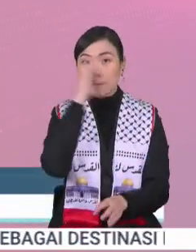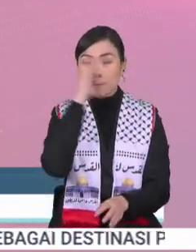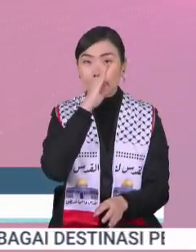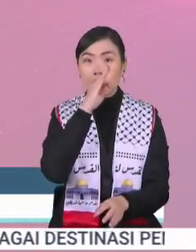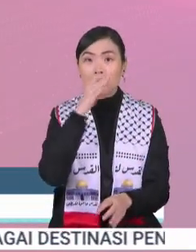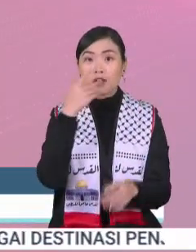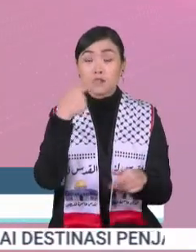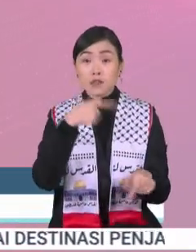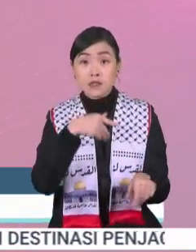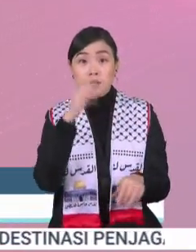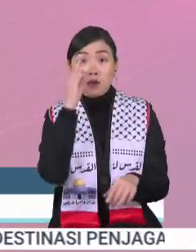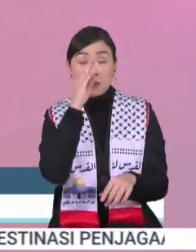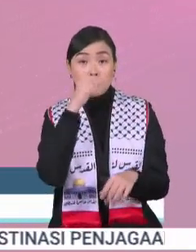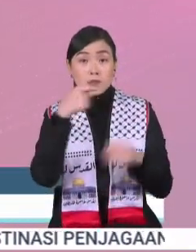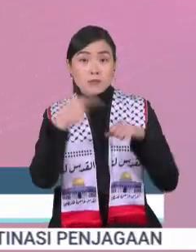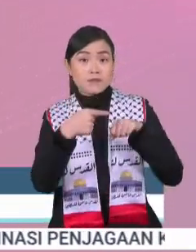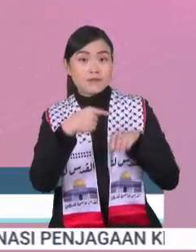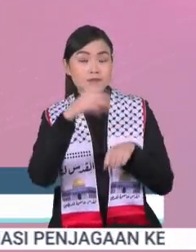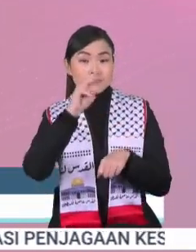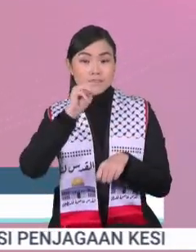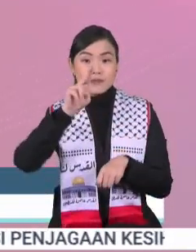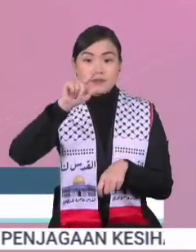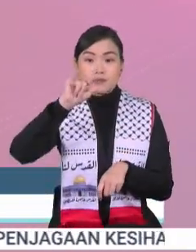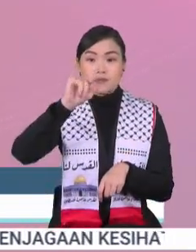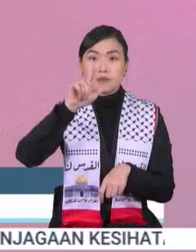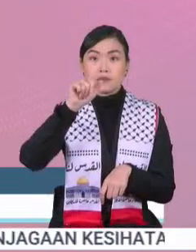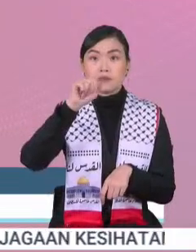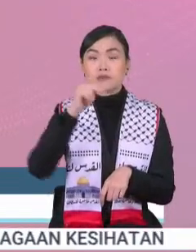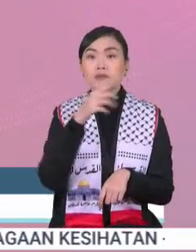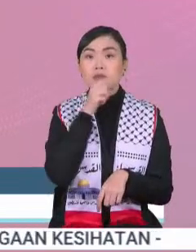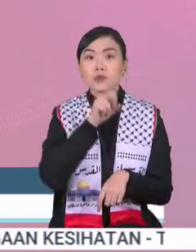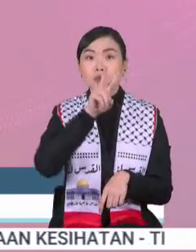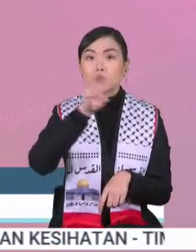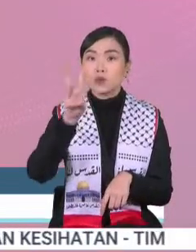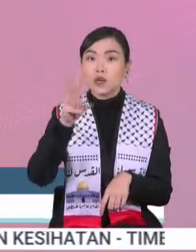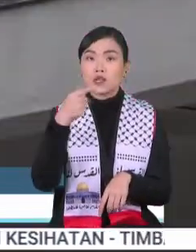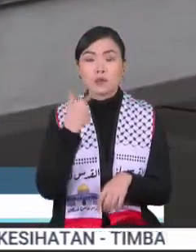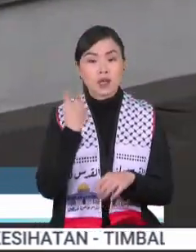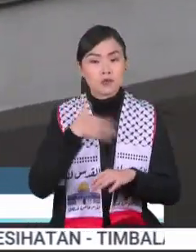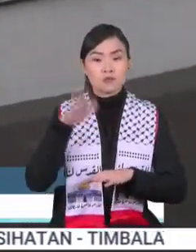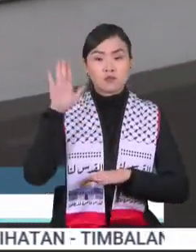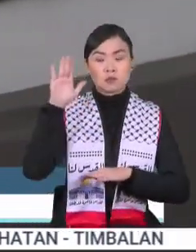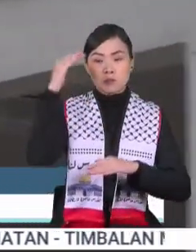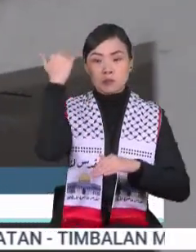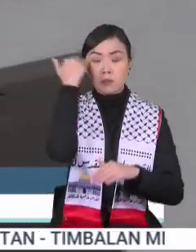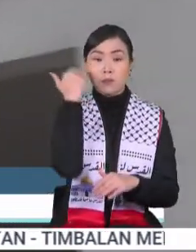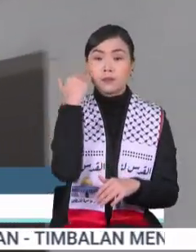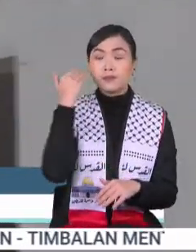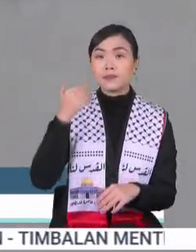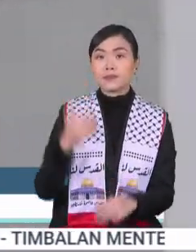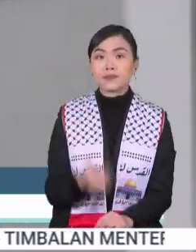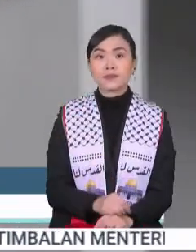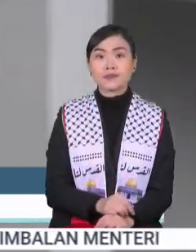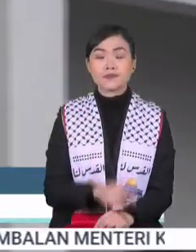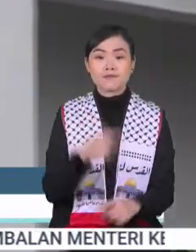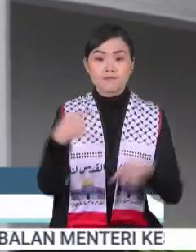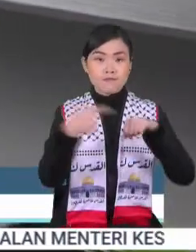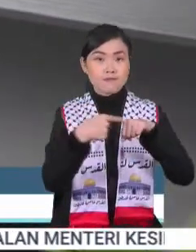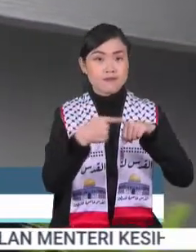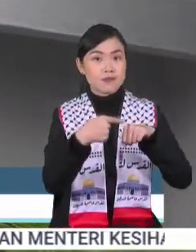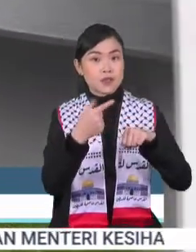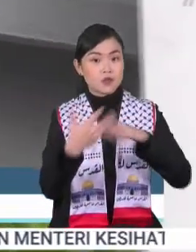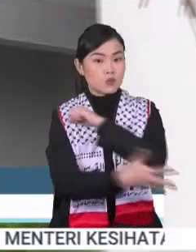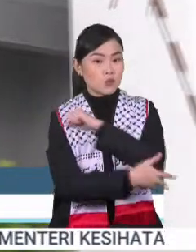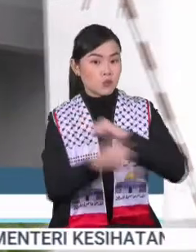selepas pertuduhan dibacakan di hadapan Hakim Mahkamah batw Nor Aini yusof mengikut pertuduhan tertuduh